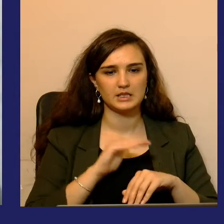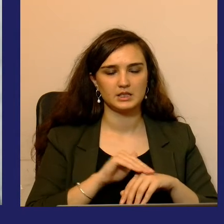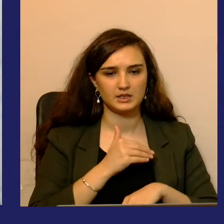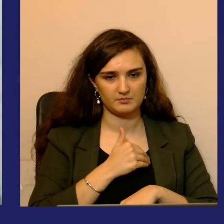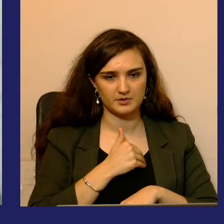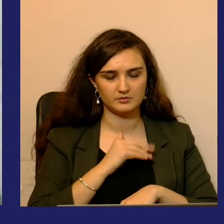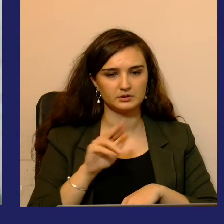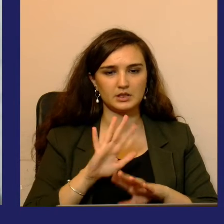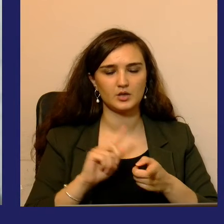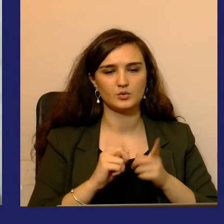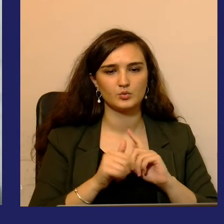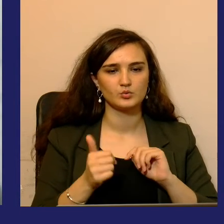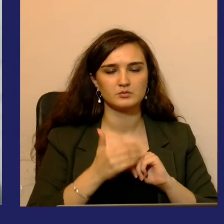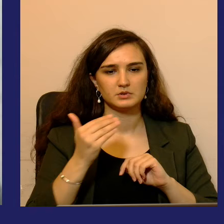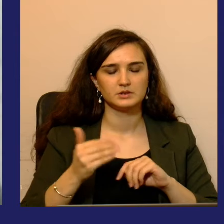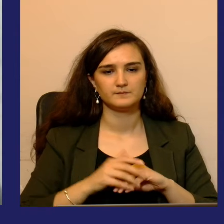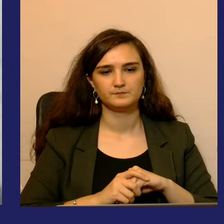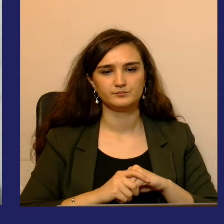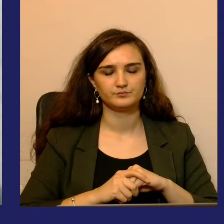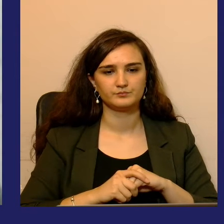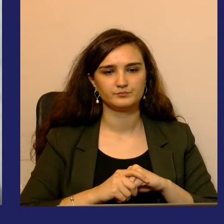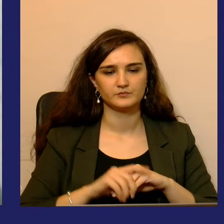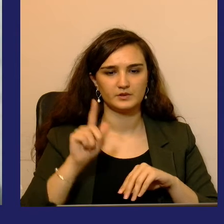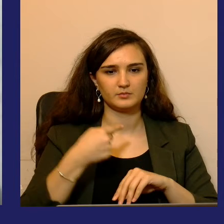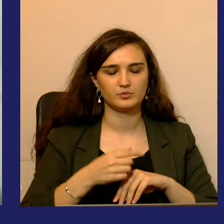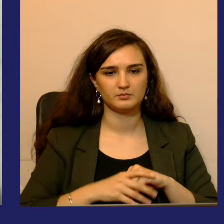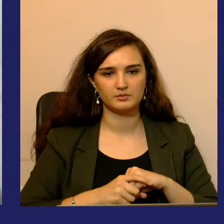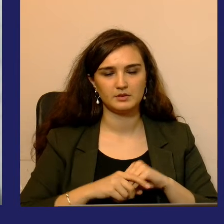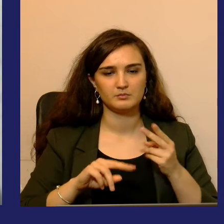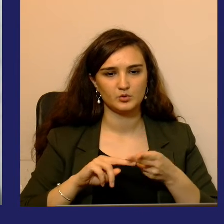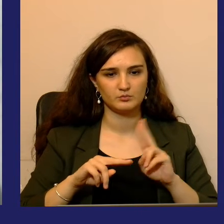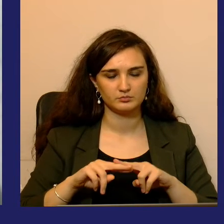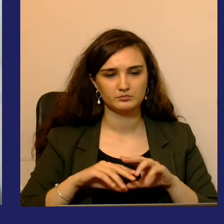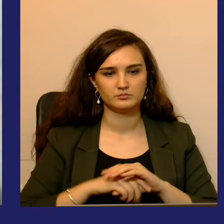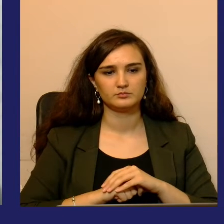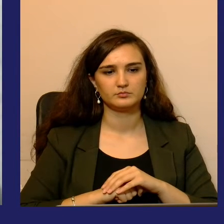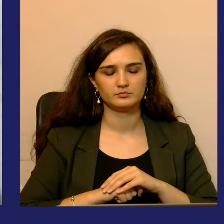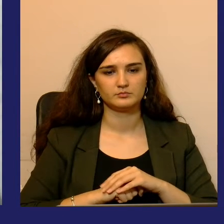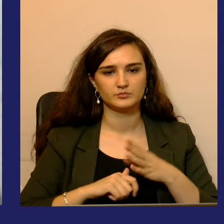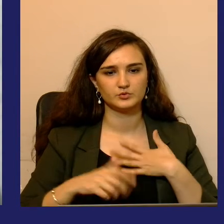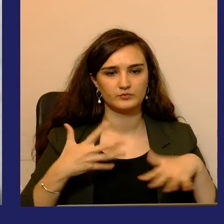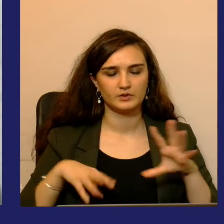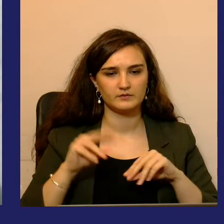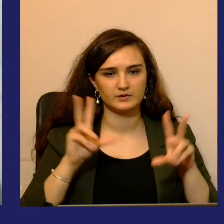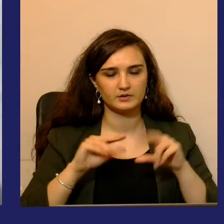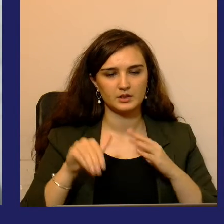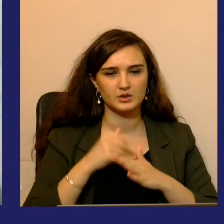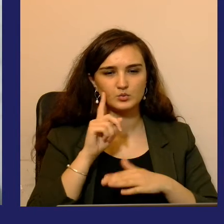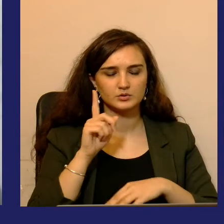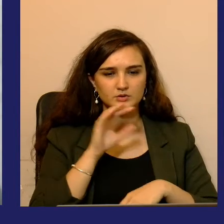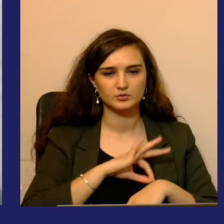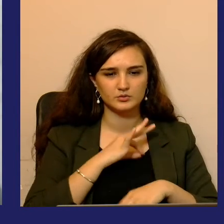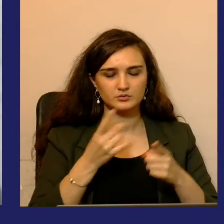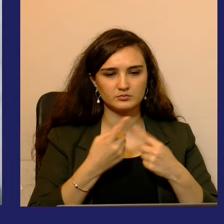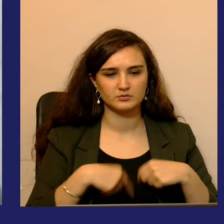კეთილინება და არა როგორც მისი ვალდებულება. ამიტომ ჩვენ ვთვლით, ახალგაზრდა იურისტთა ასოციაცია